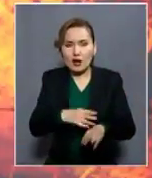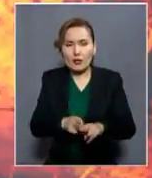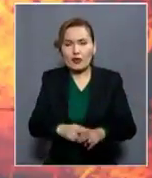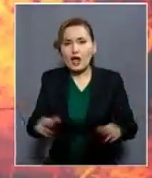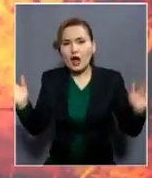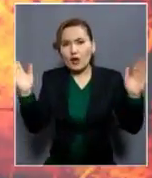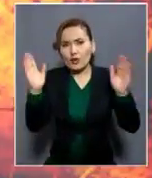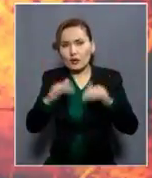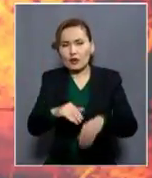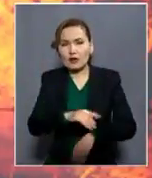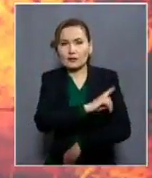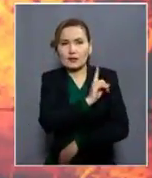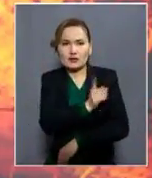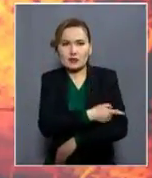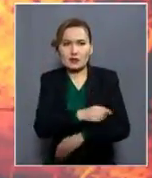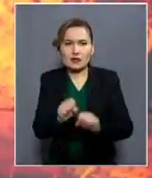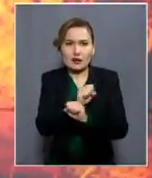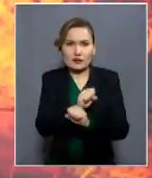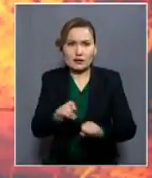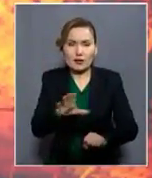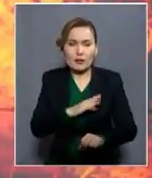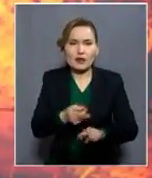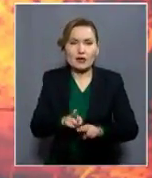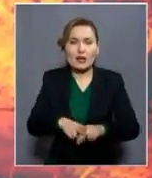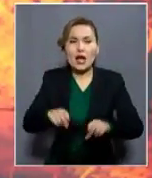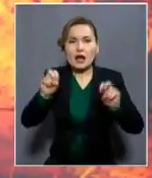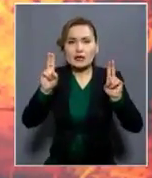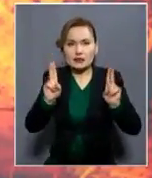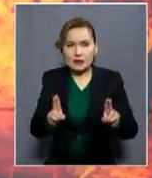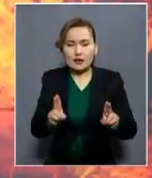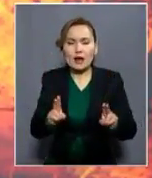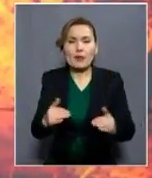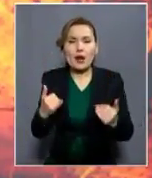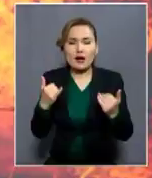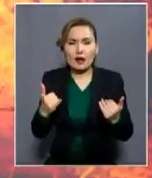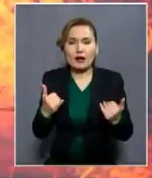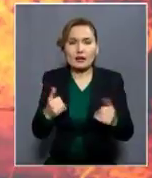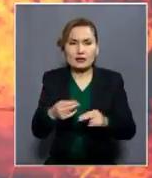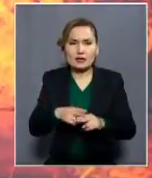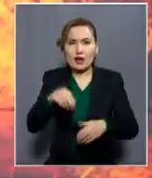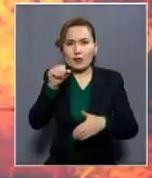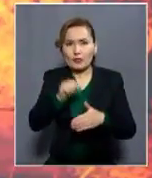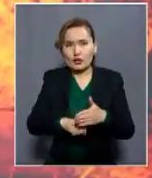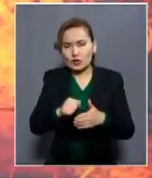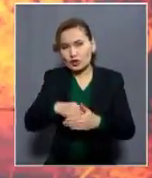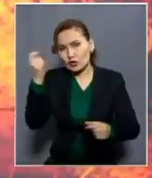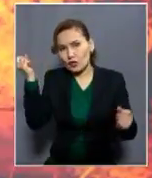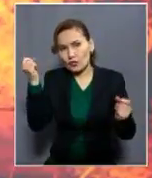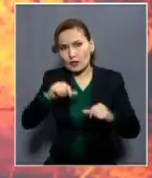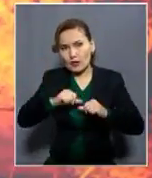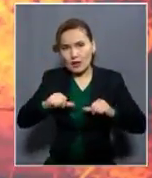дегенше жоғарыға шығып үлгерген. Қазір мұнда арнайы мамандар келіп, жарылыстың неден шыққанын анықтауға кіріскен.